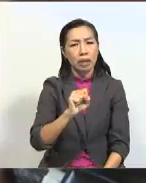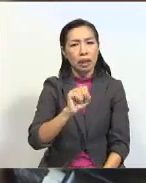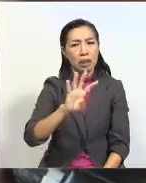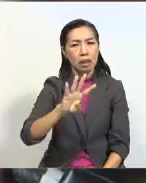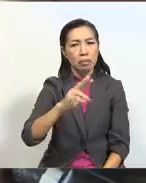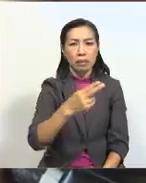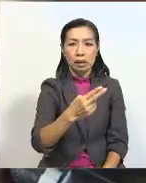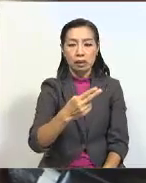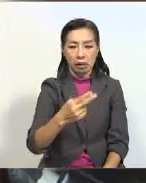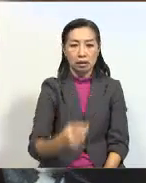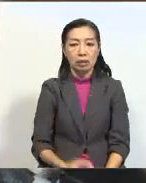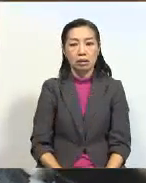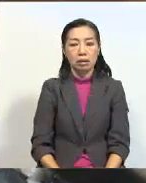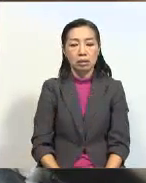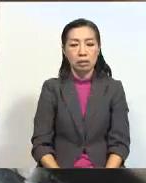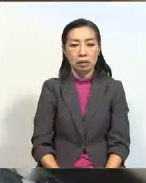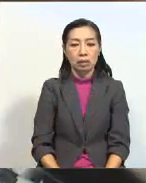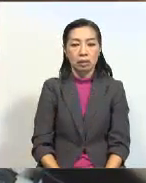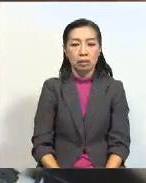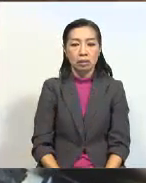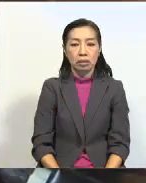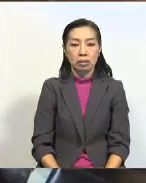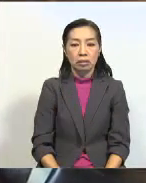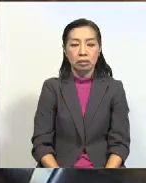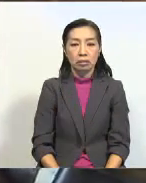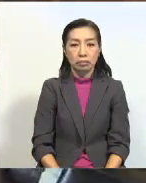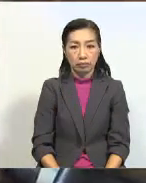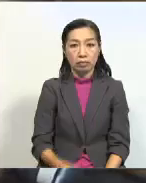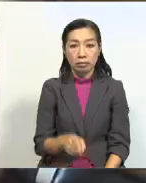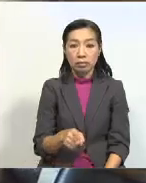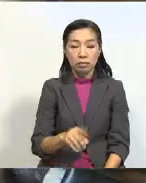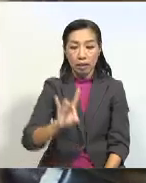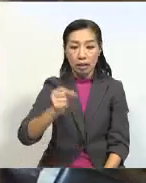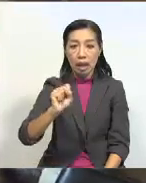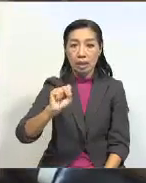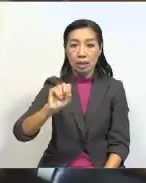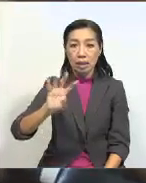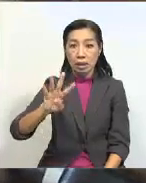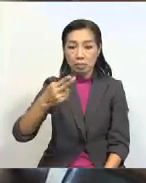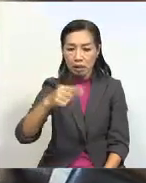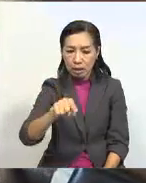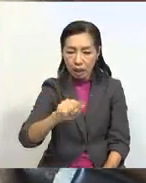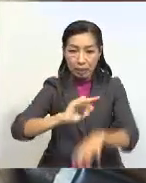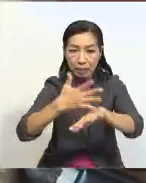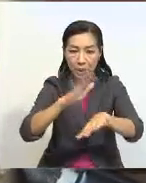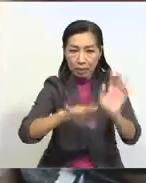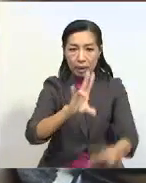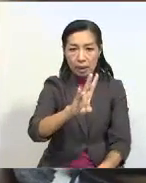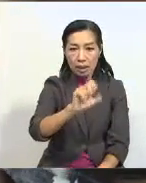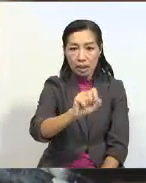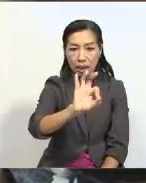840,000นะคะ 40,000 กว่ากระทงนะคะก็เป็นกระทงที่ทำจากวัสดุธรรมชาติที่ประมาณ